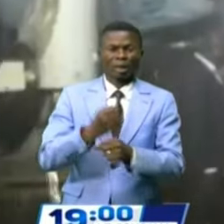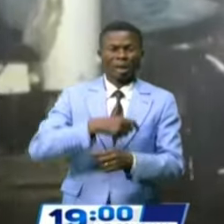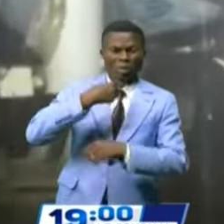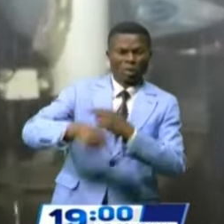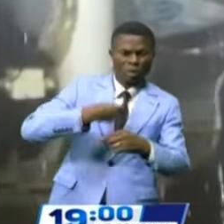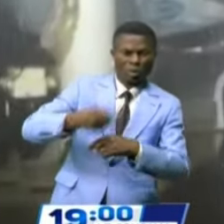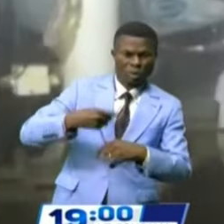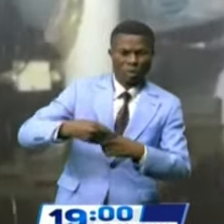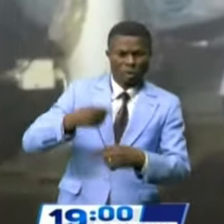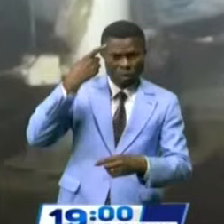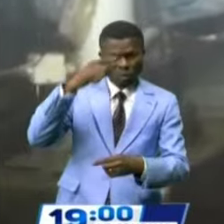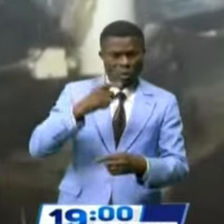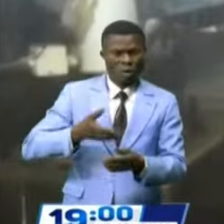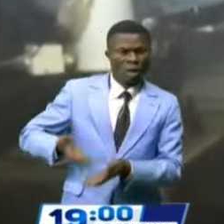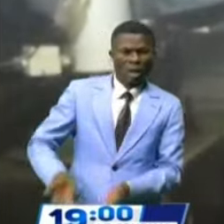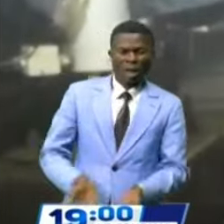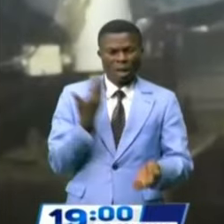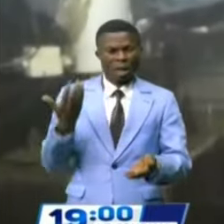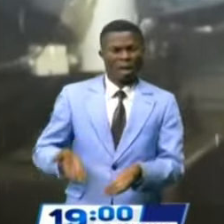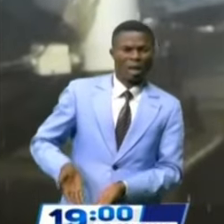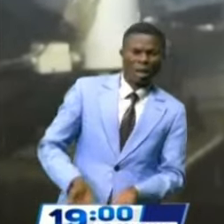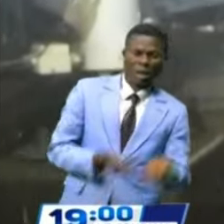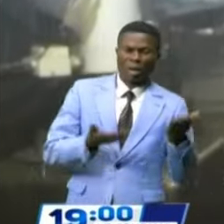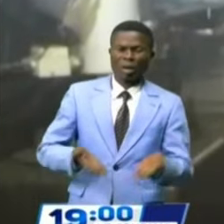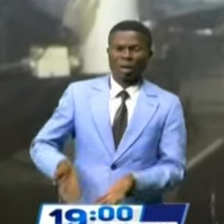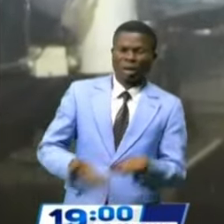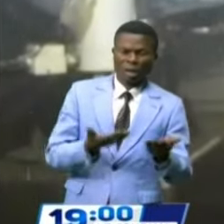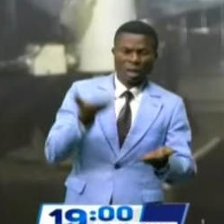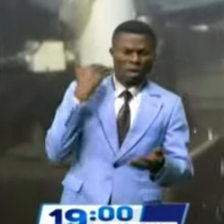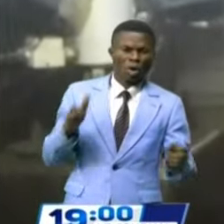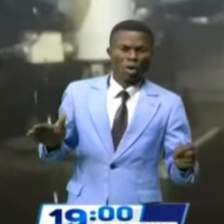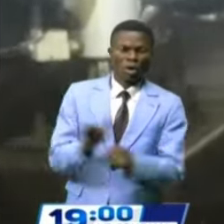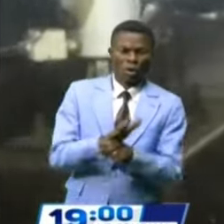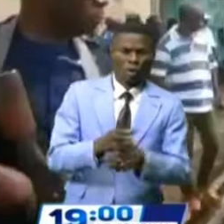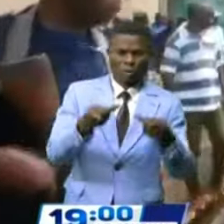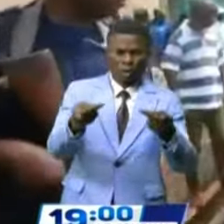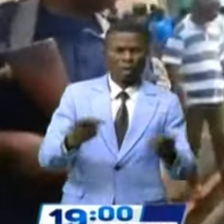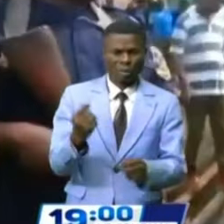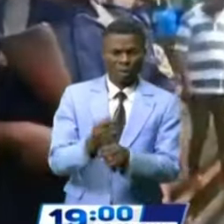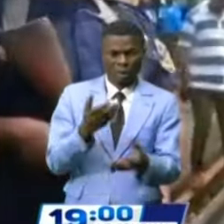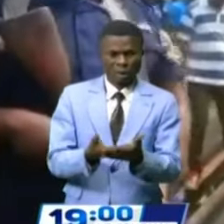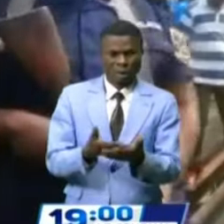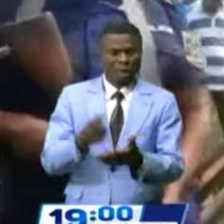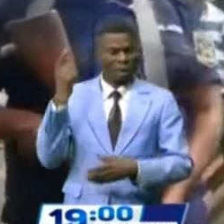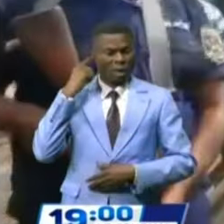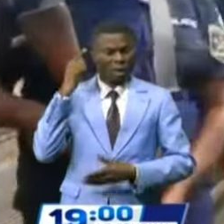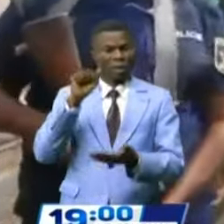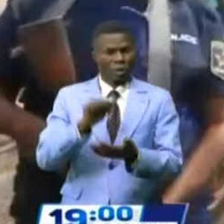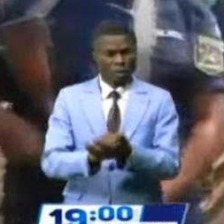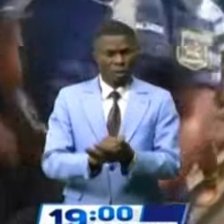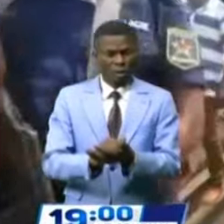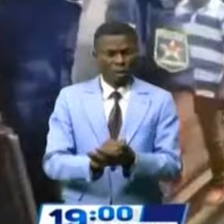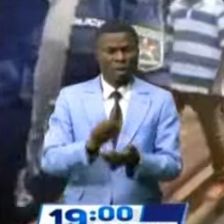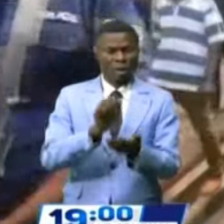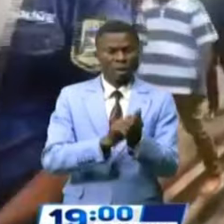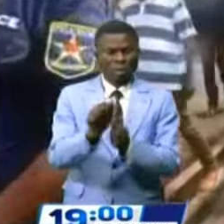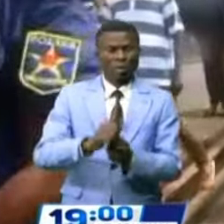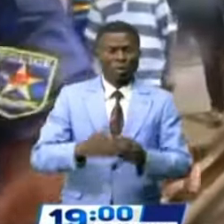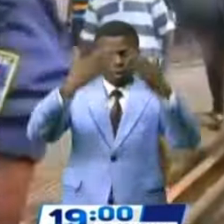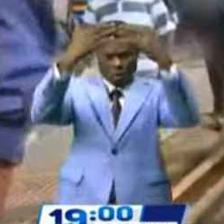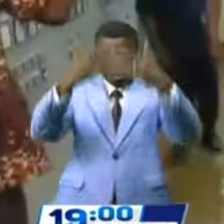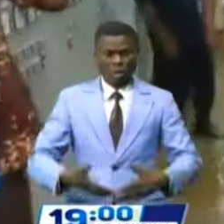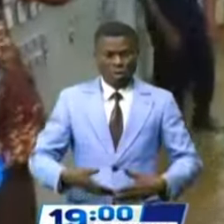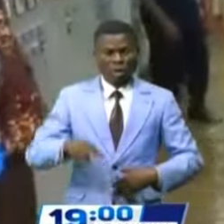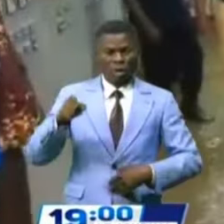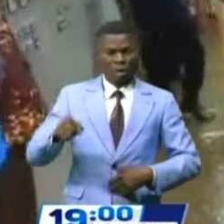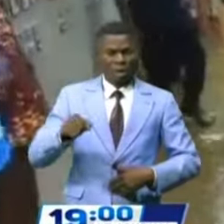pour faire face à l'évacuation de eaux qui ont inondé la salle de commande. Ayant appris cette nouvelle concernant le barrage de